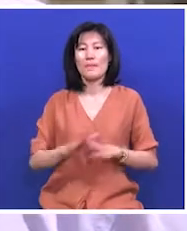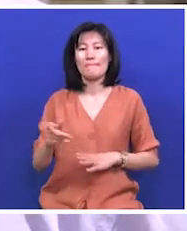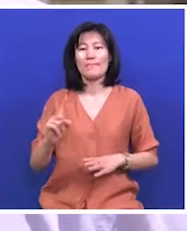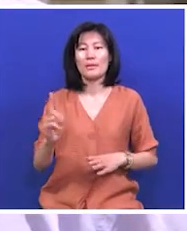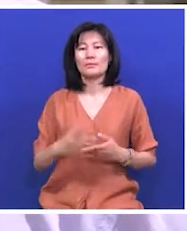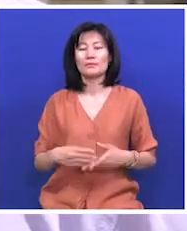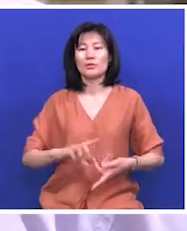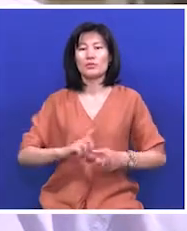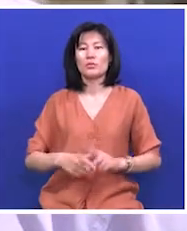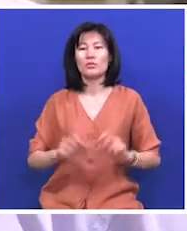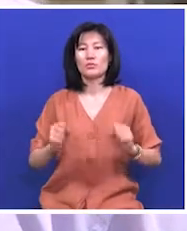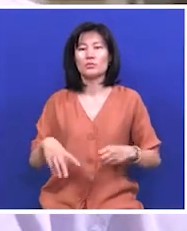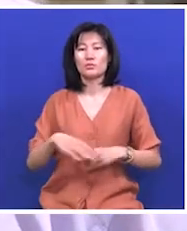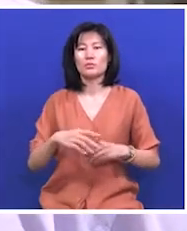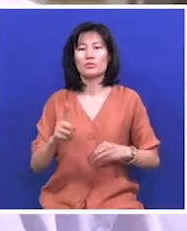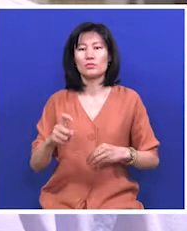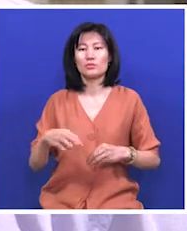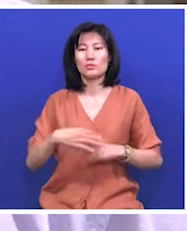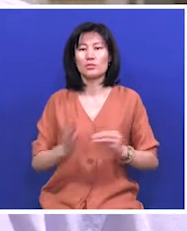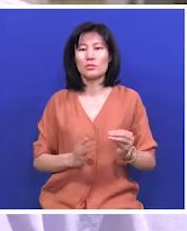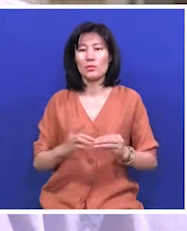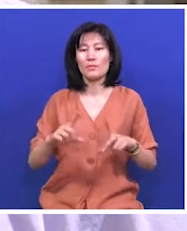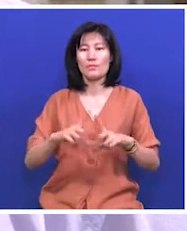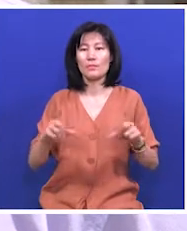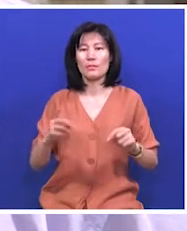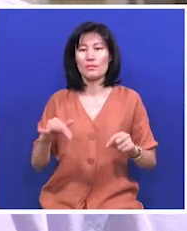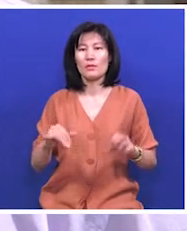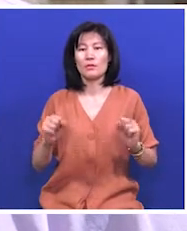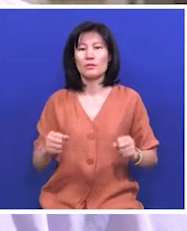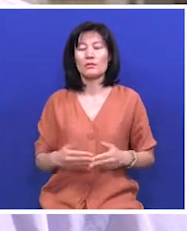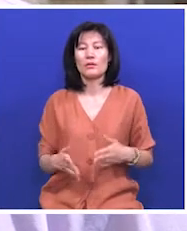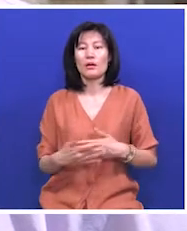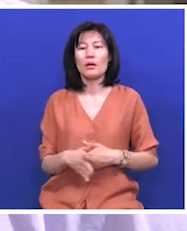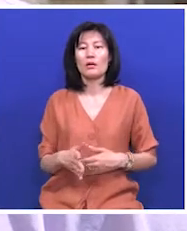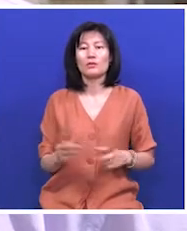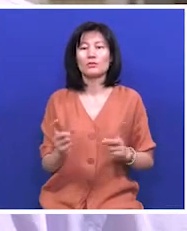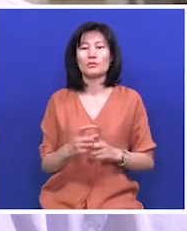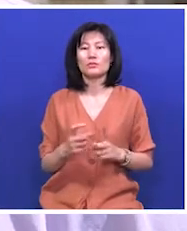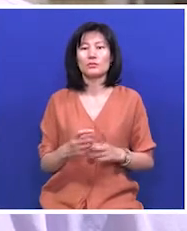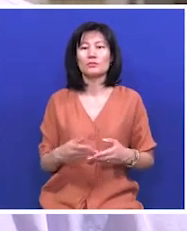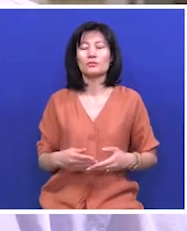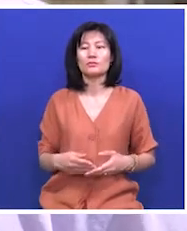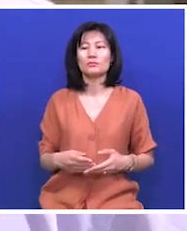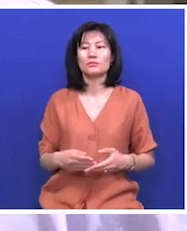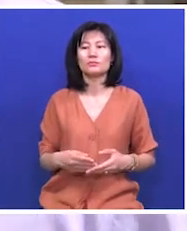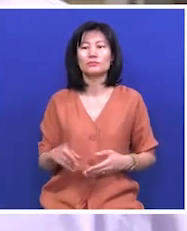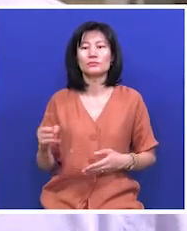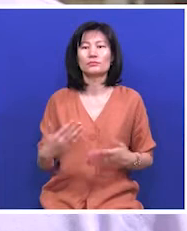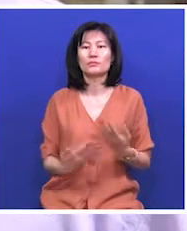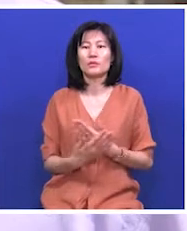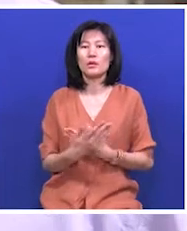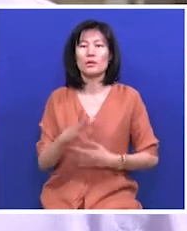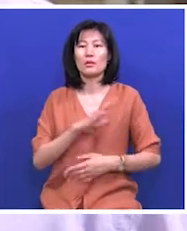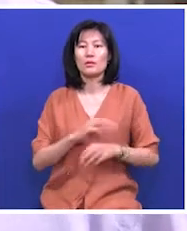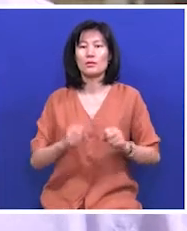Біз көшкеннен кейін 119 мектеп паналадық. Енді қазір енді сөздің ашығы керек. Ол жерде де